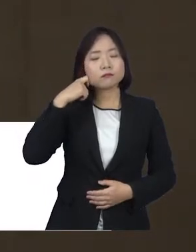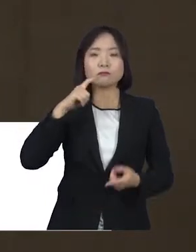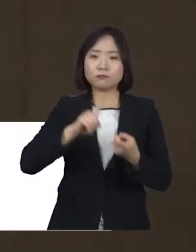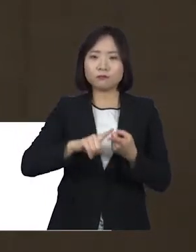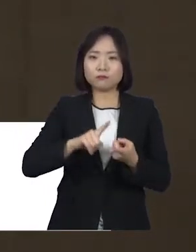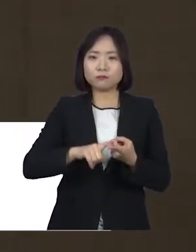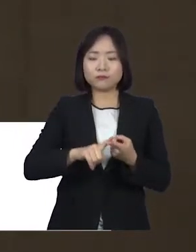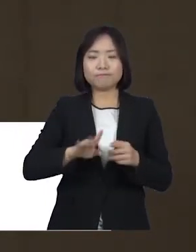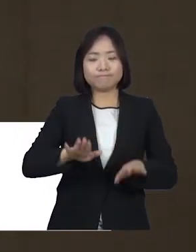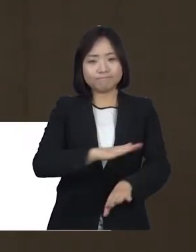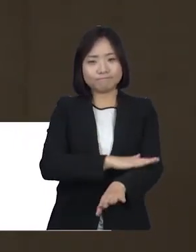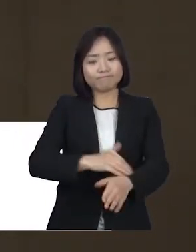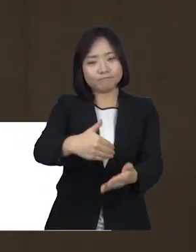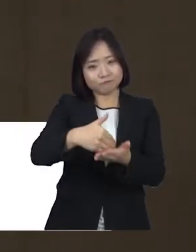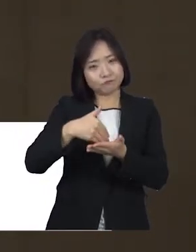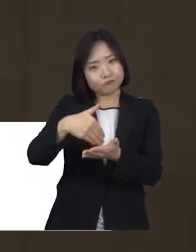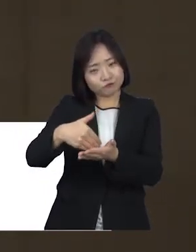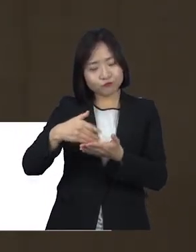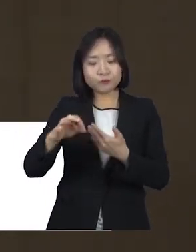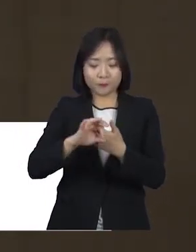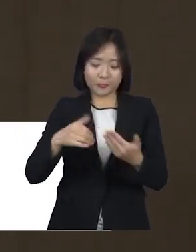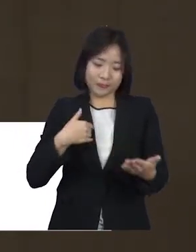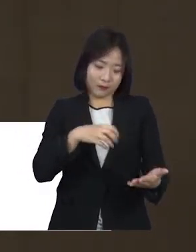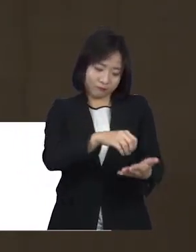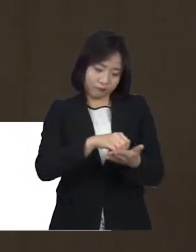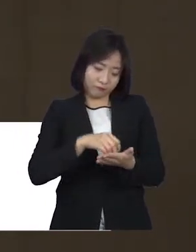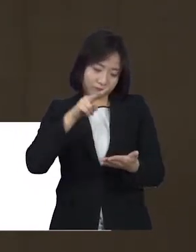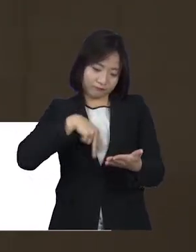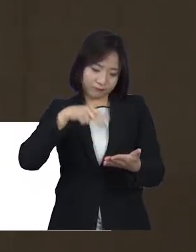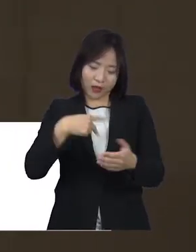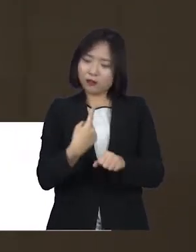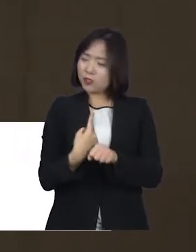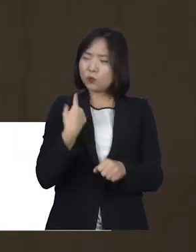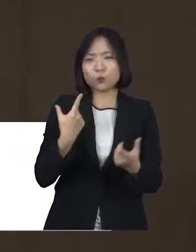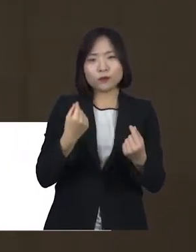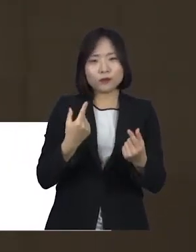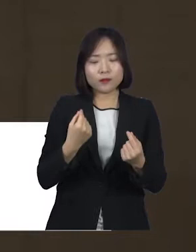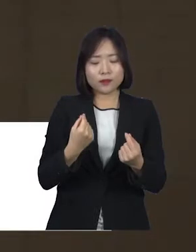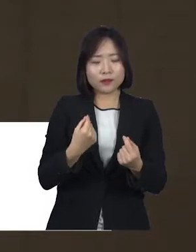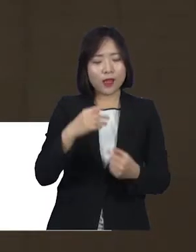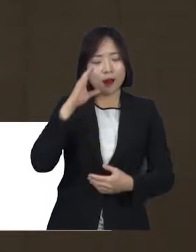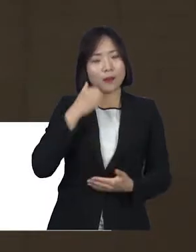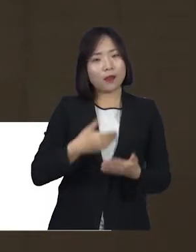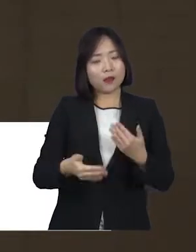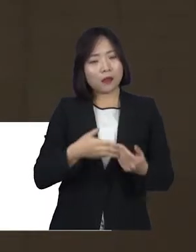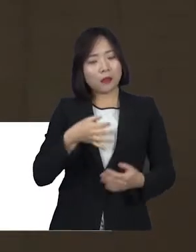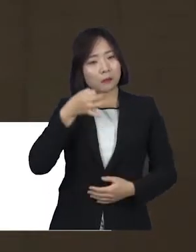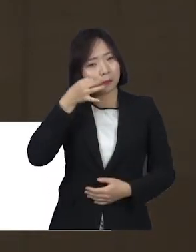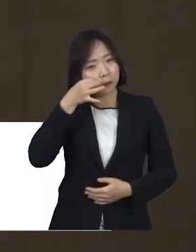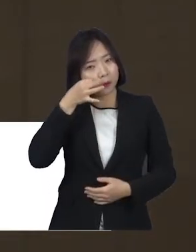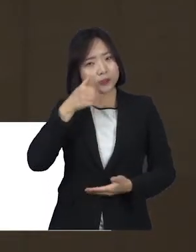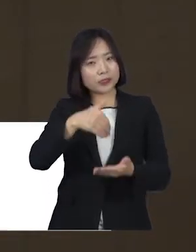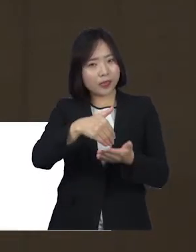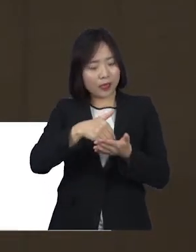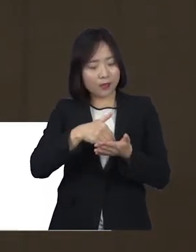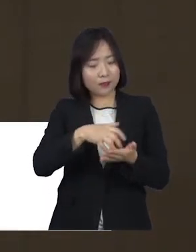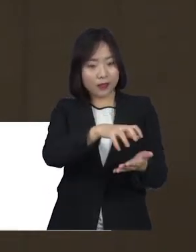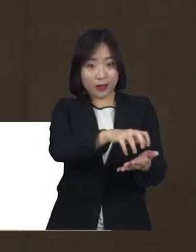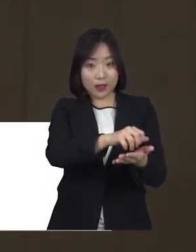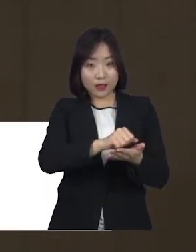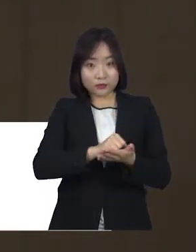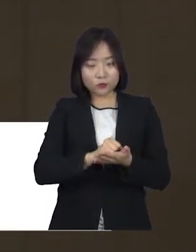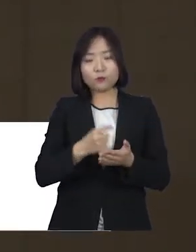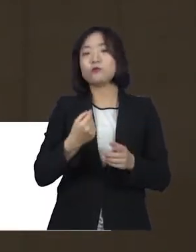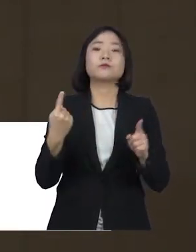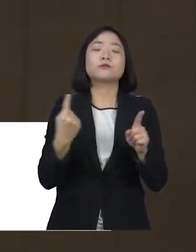잘 제출해 주시면 그 책으로 작년에도 그랬고 아르바이트에서 오셨던 분들이 제안한 사항들에 대해서